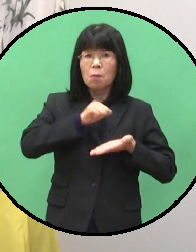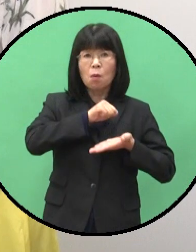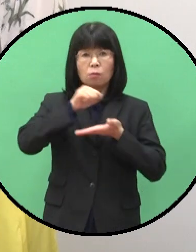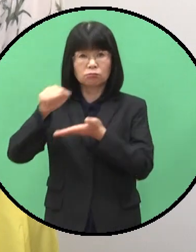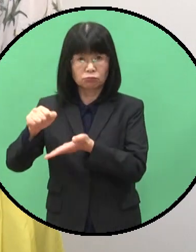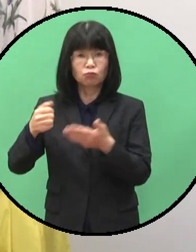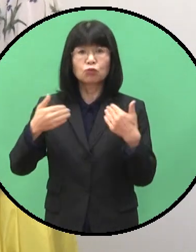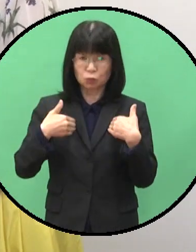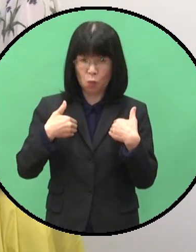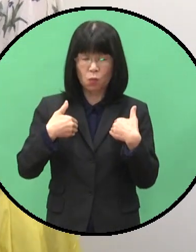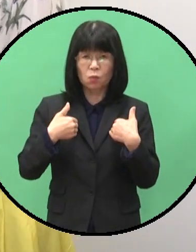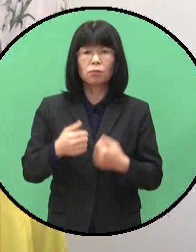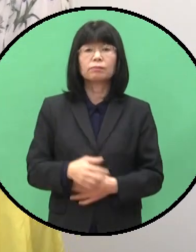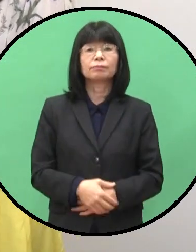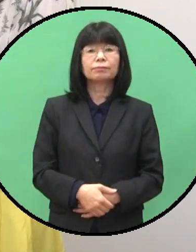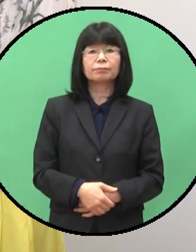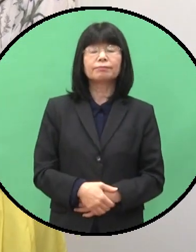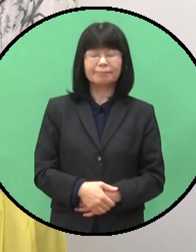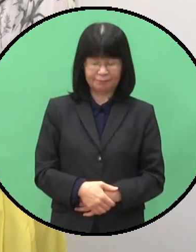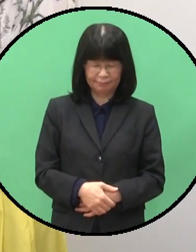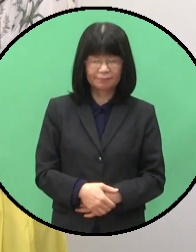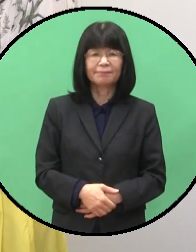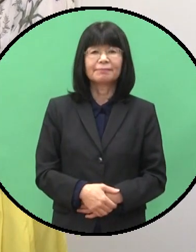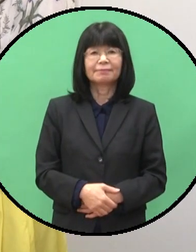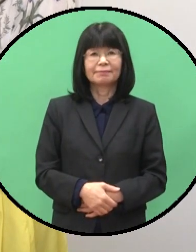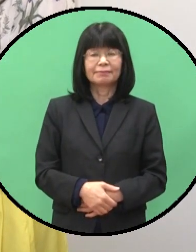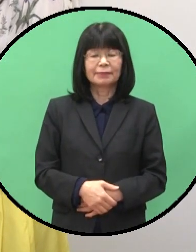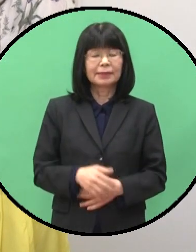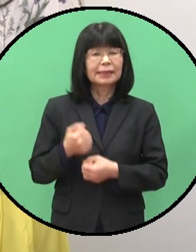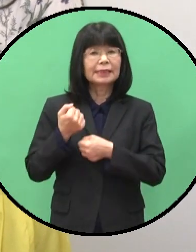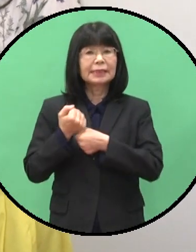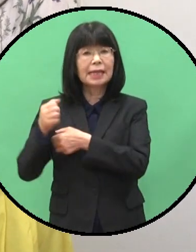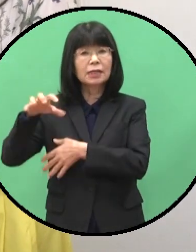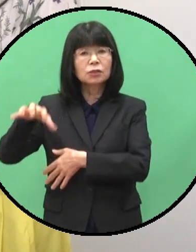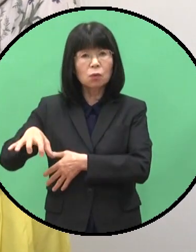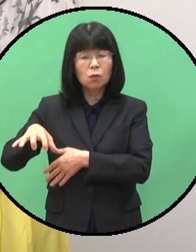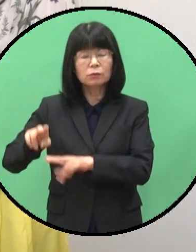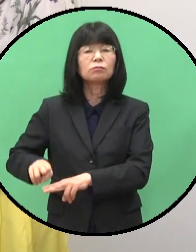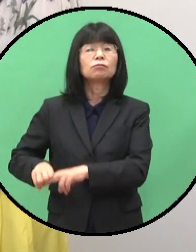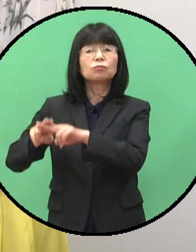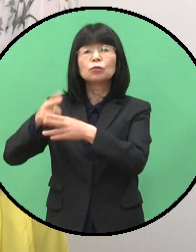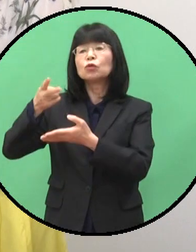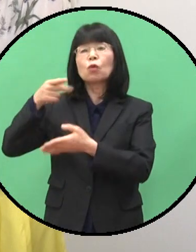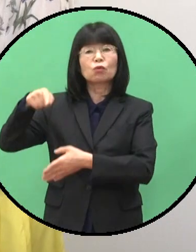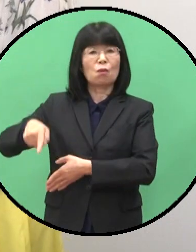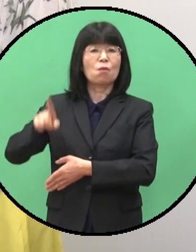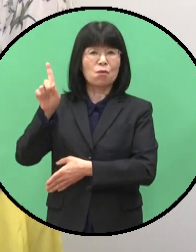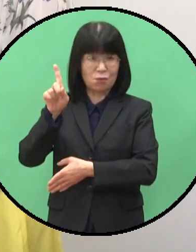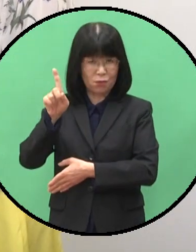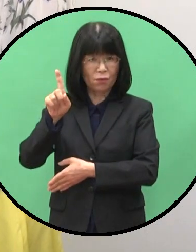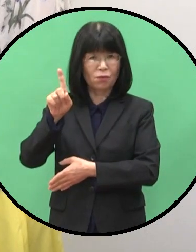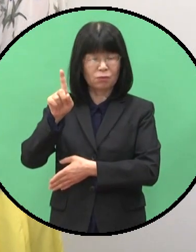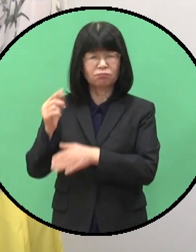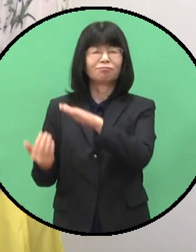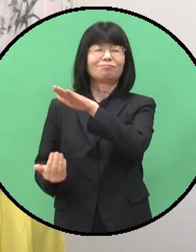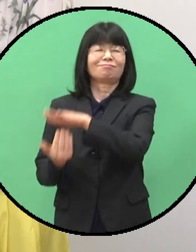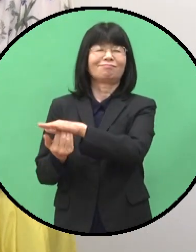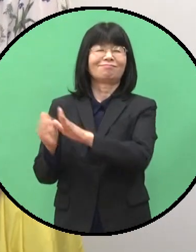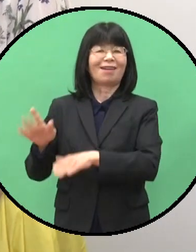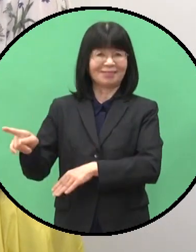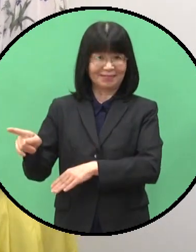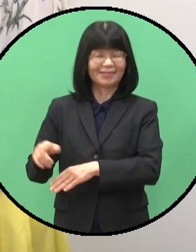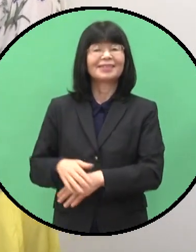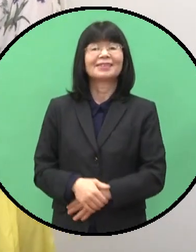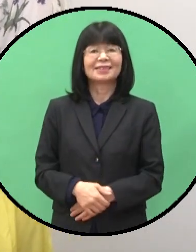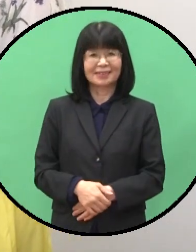ていく必要はあるんでしょうか？ はい、避難所に備蓄してある食料っていうのは、限りがあります